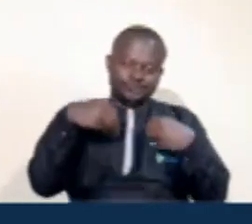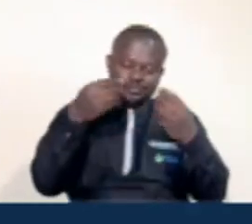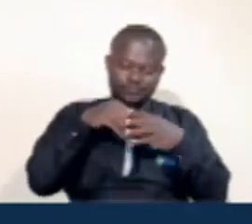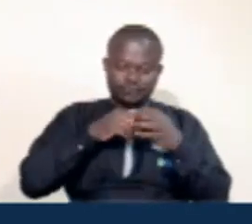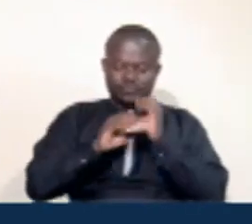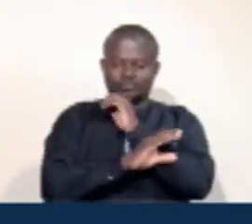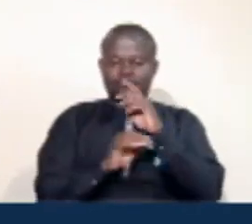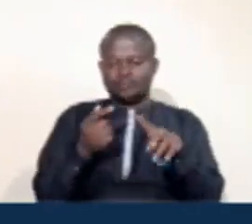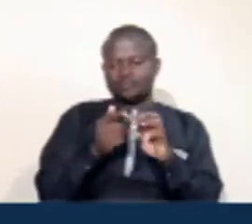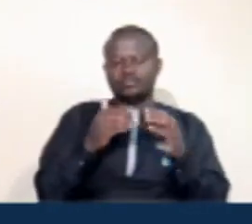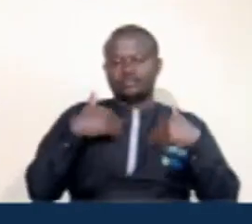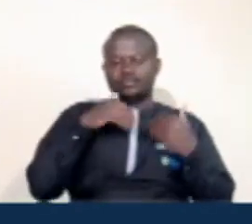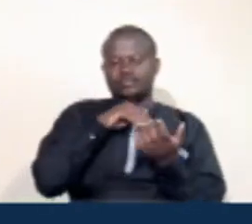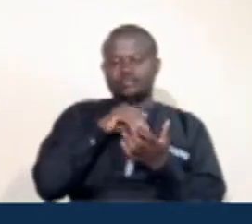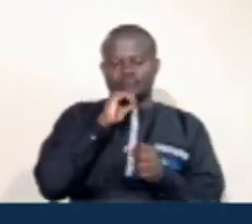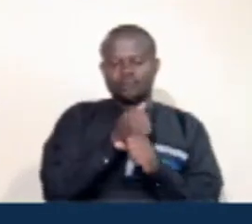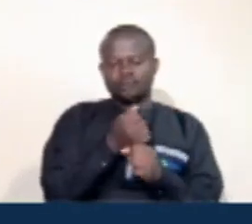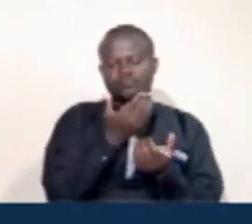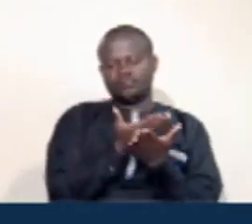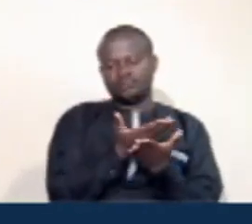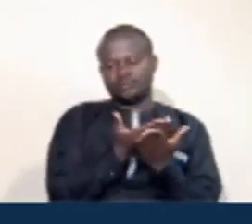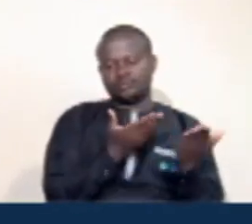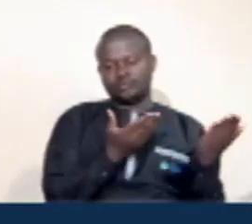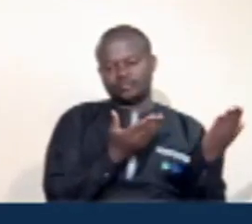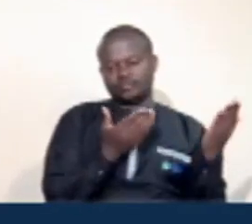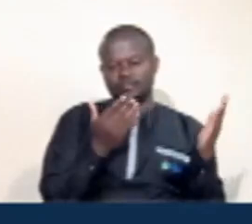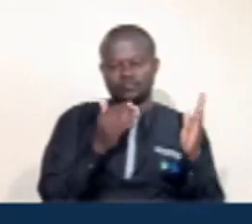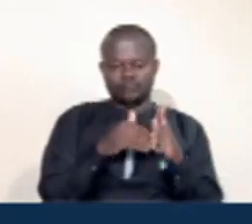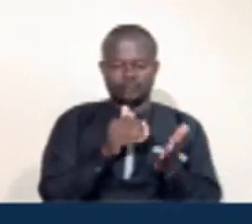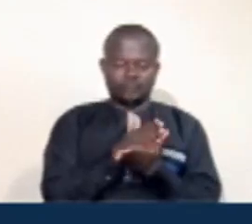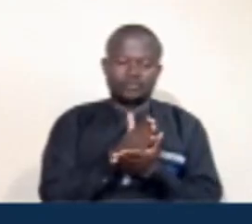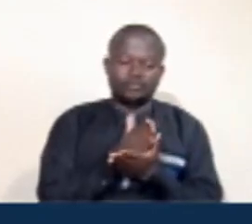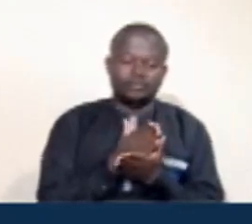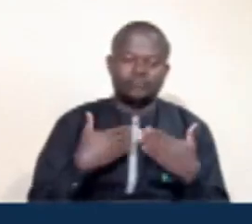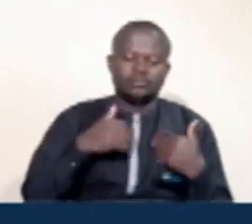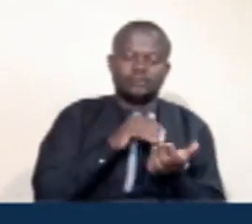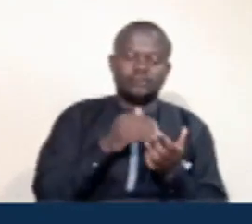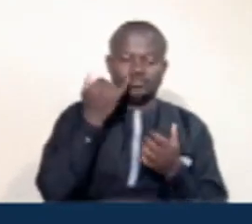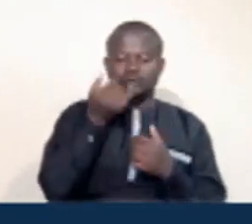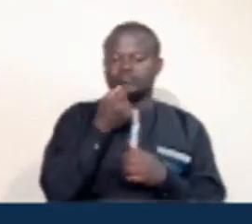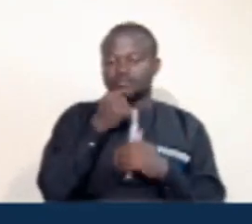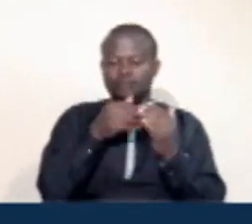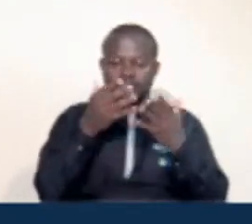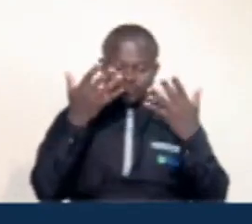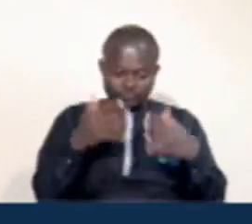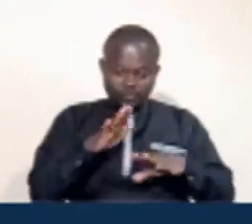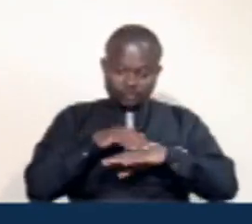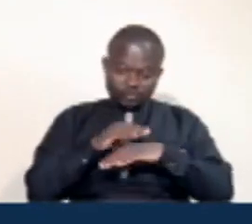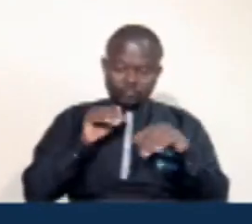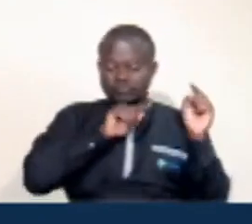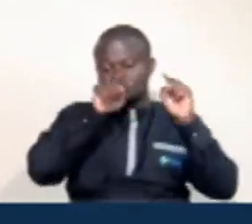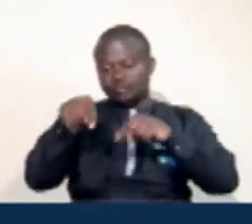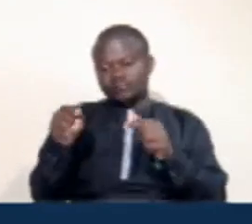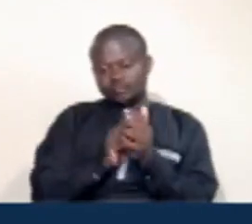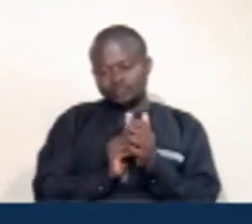ikibazo dufite ni amacentre de sante adakora commande y'ayo mavuta mu byo kuri centre de sante iyi miti yashize barayitumiza ikaza